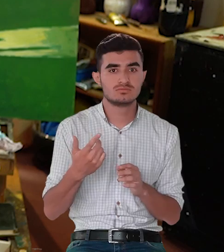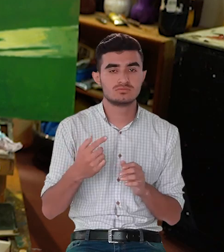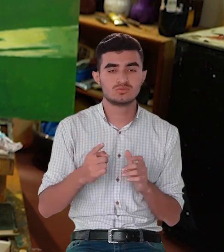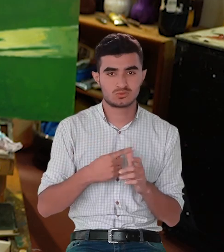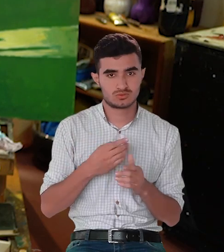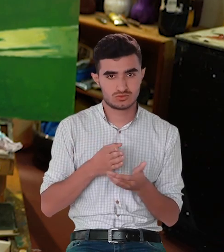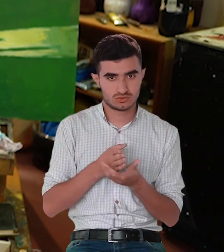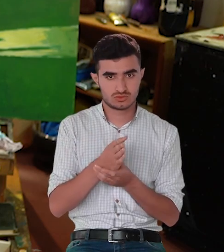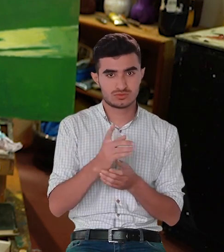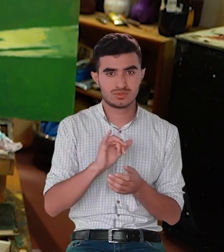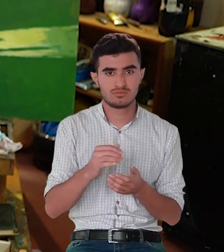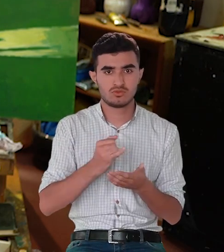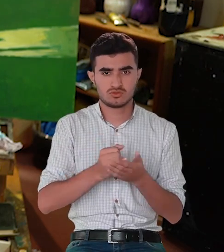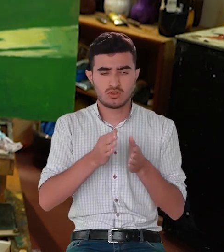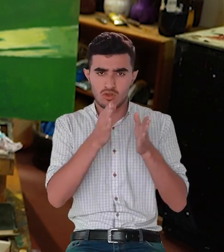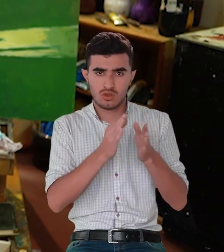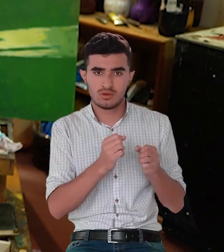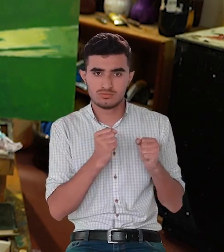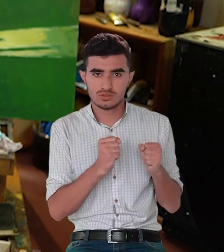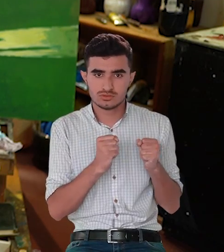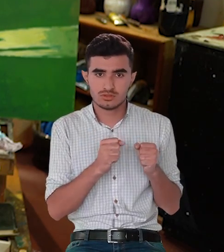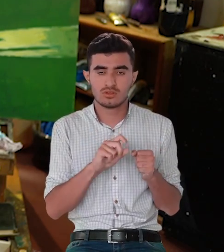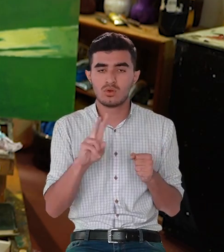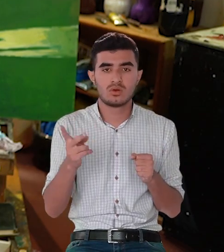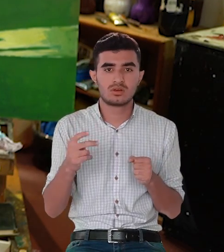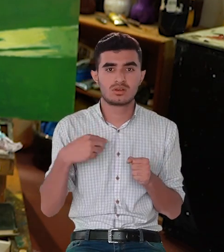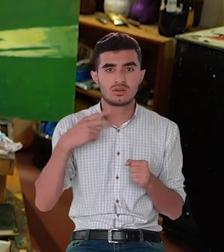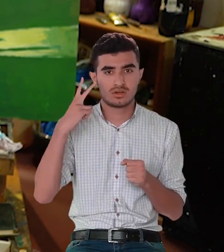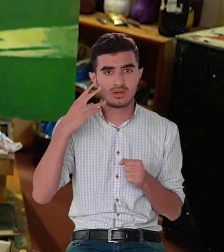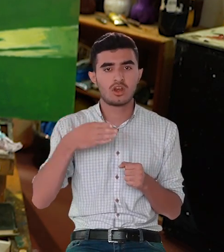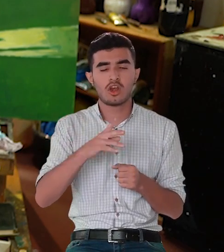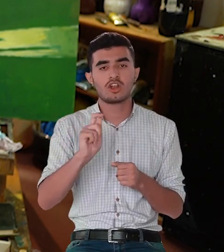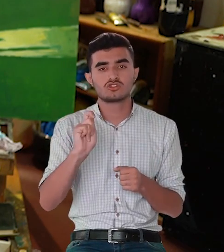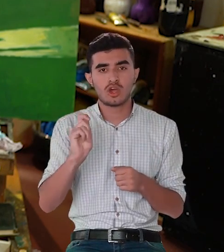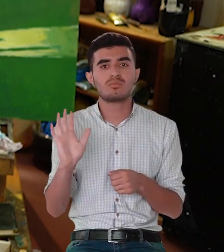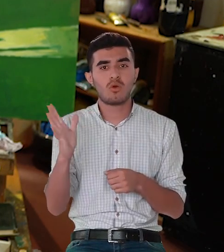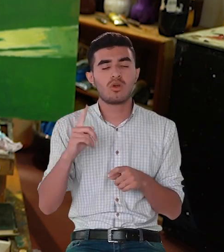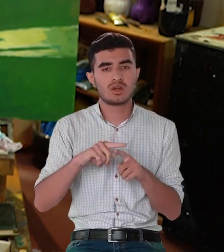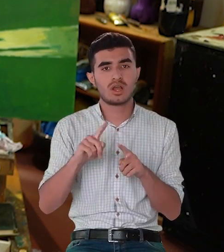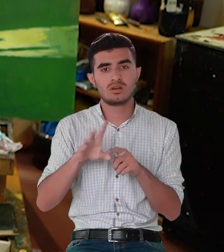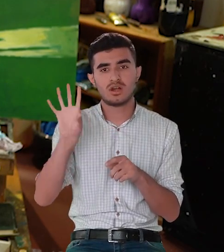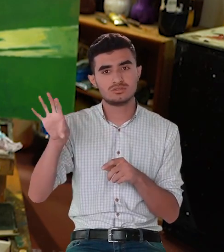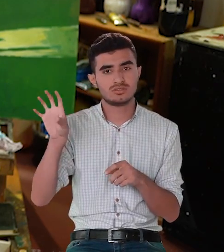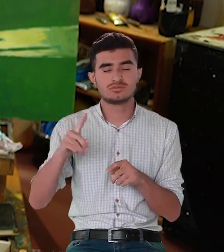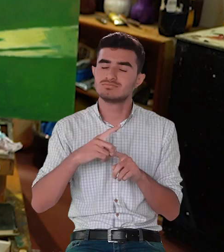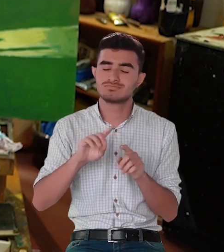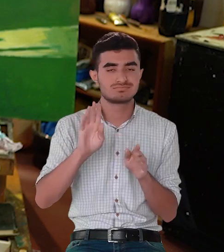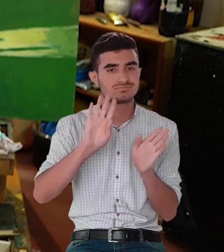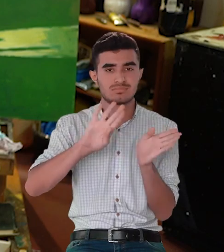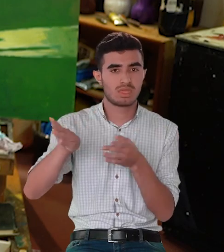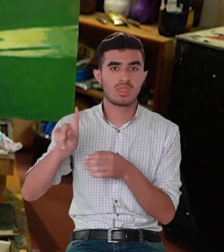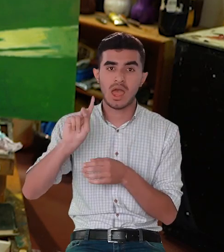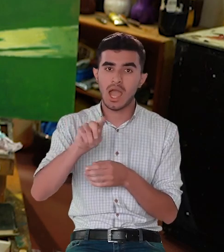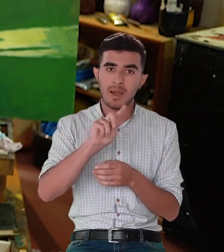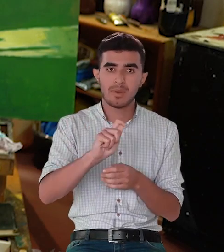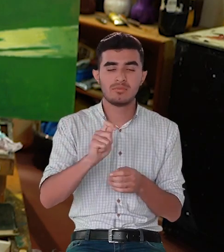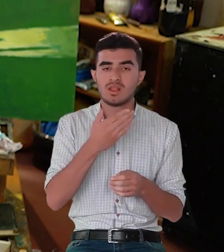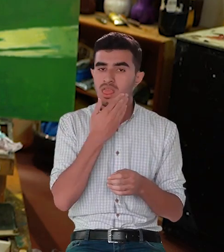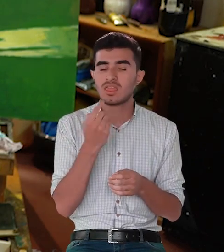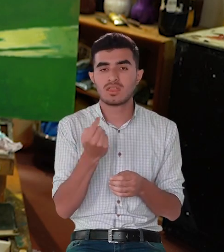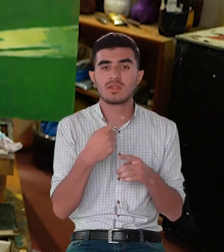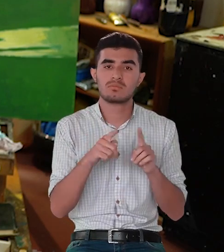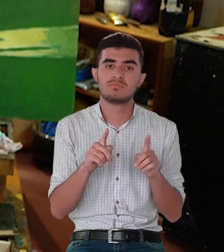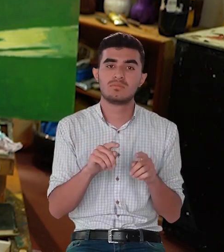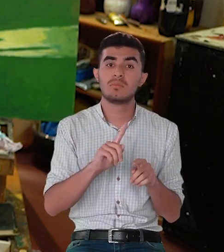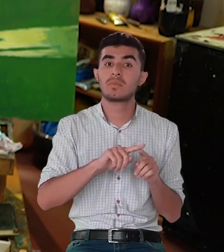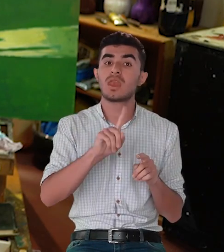اپنا ہے، وہ اس کو ایبسٹریکٹ میں لے جاتا ہے یا ریئلسٹک میں لے جاتا ہے یا کچھ بھی ہے، وہ اس کی اپنی فیلڈ ہے، جس طرح